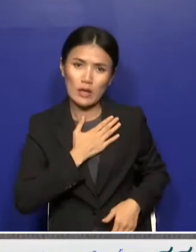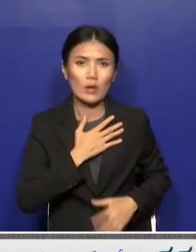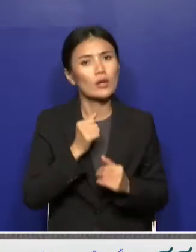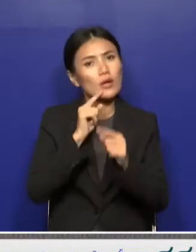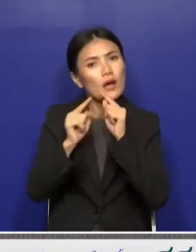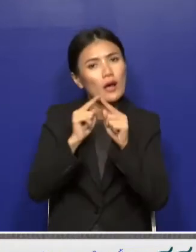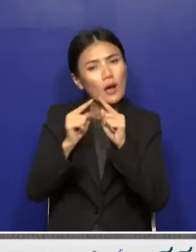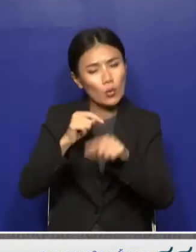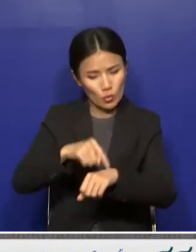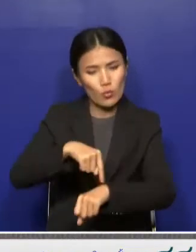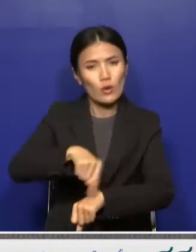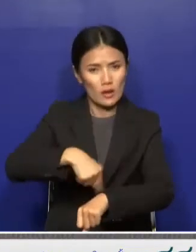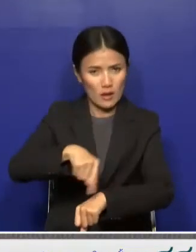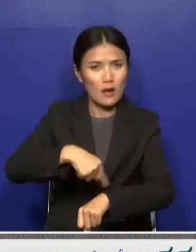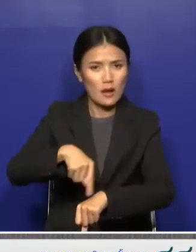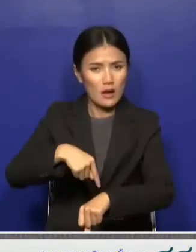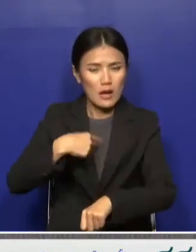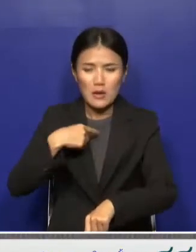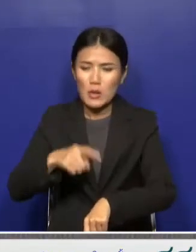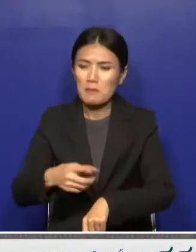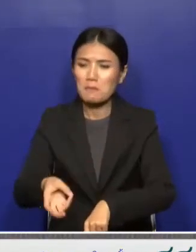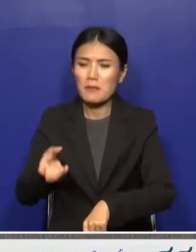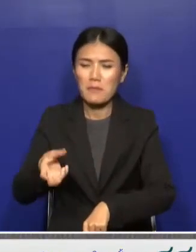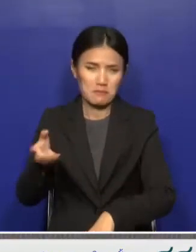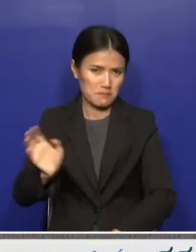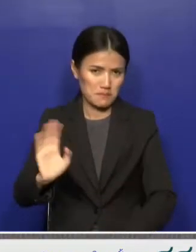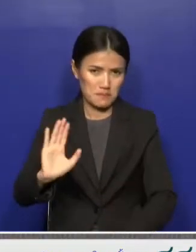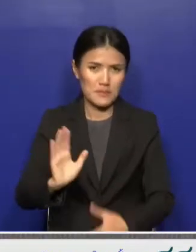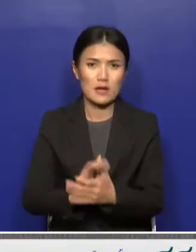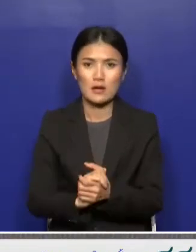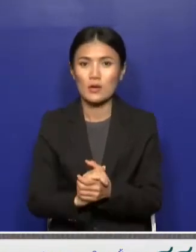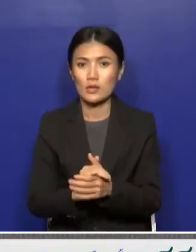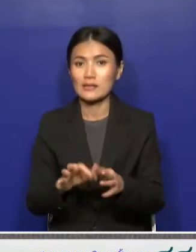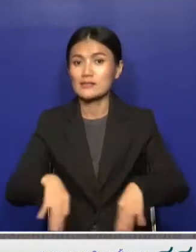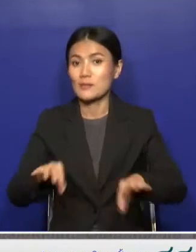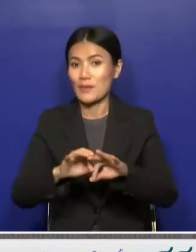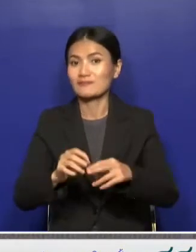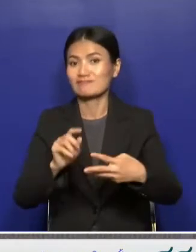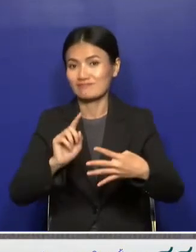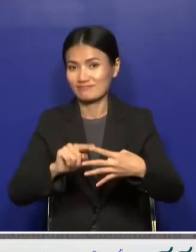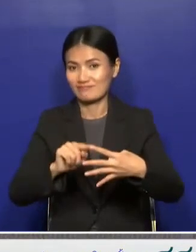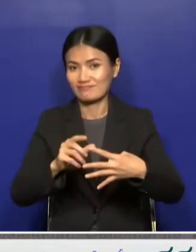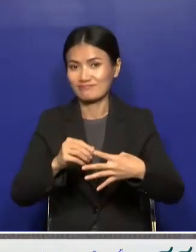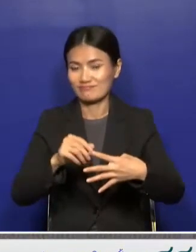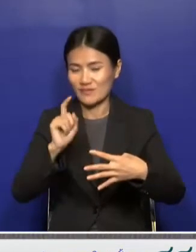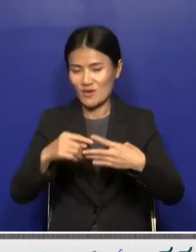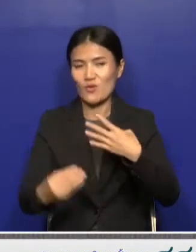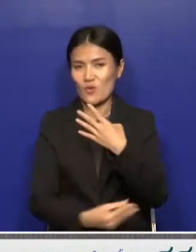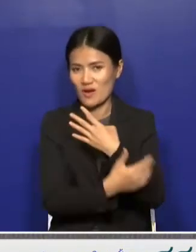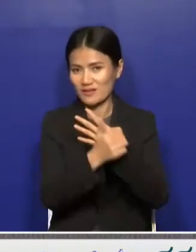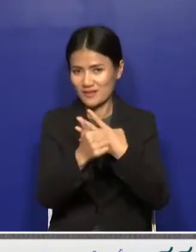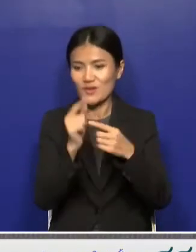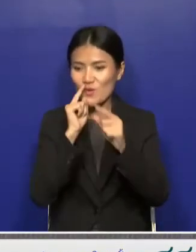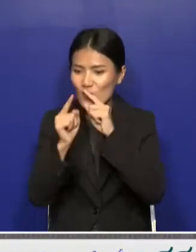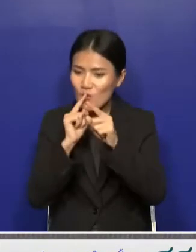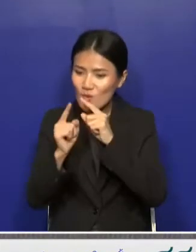ครับคงไม่ใช่เกิดขึ้นประเดี๋ยวประดาวเพราะฉะนั้นเวทีนี้นะครับเราน่าจะใช้โอกาสนะครับในการคุยกับเข